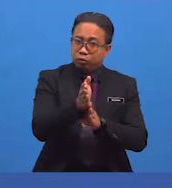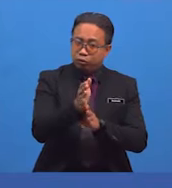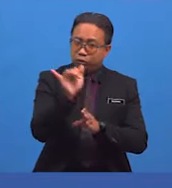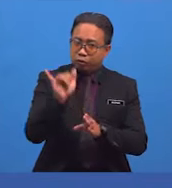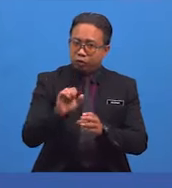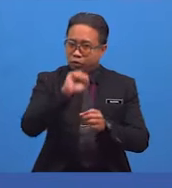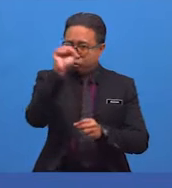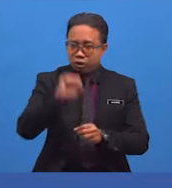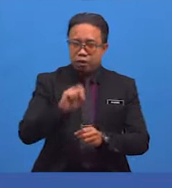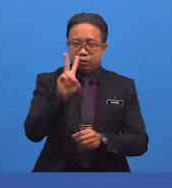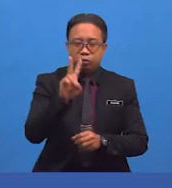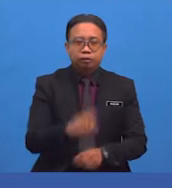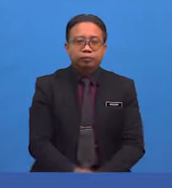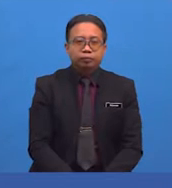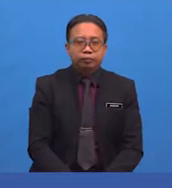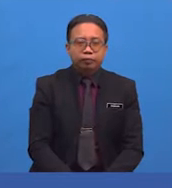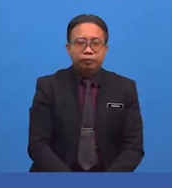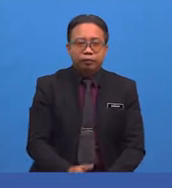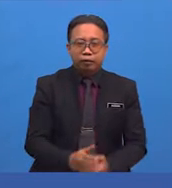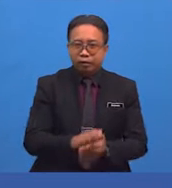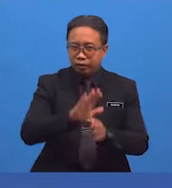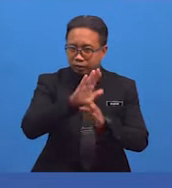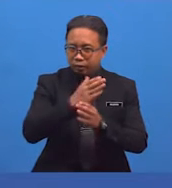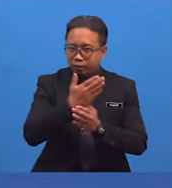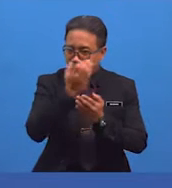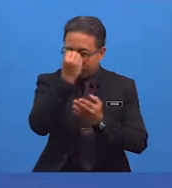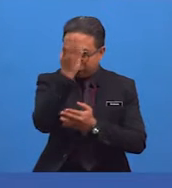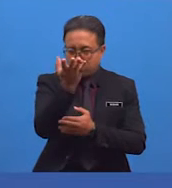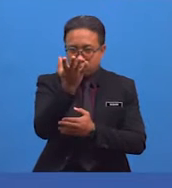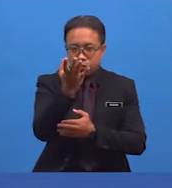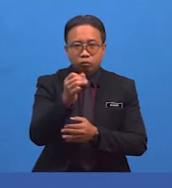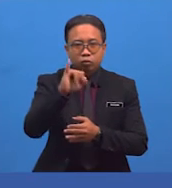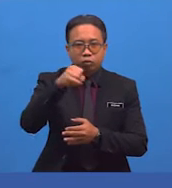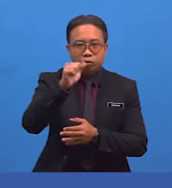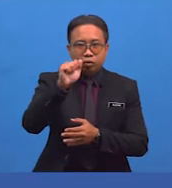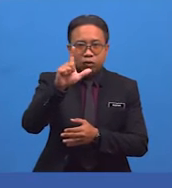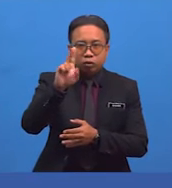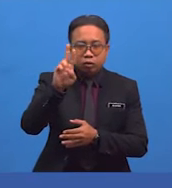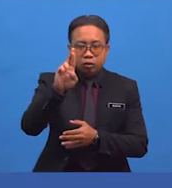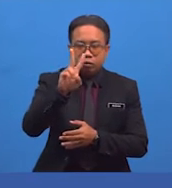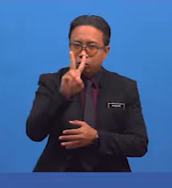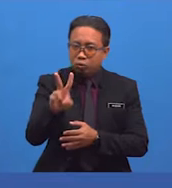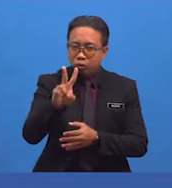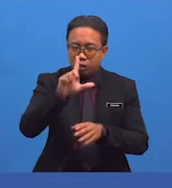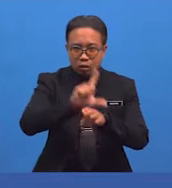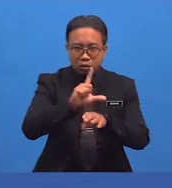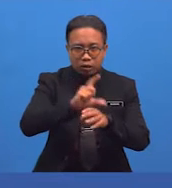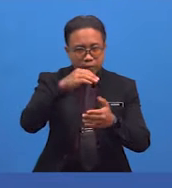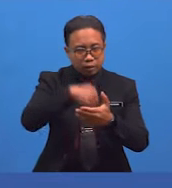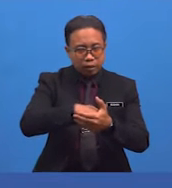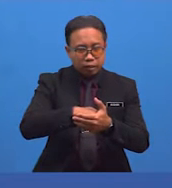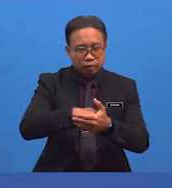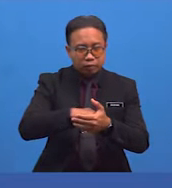Seterusnya, soalan kedua. Terangkan bagaimana jalur duri logam dalam